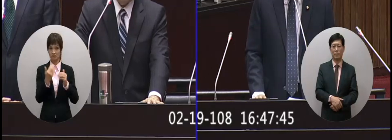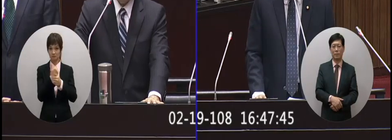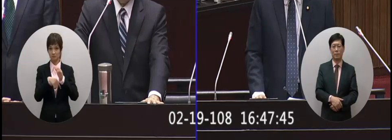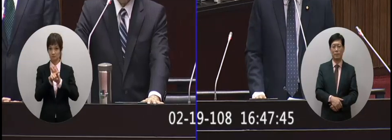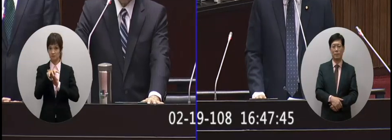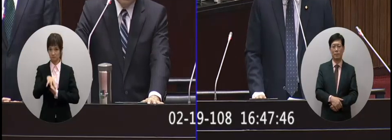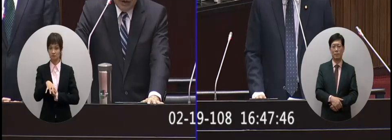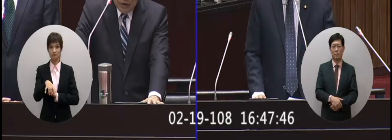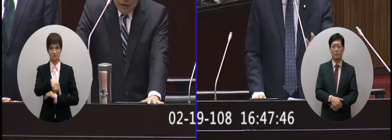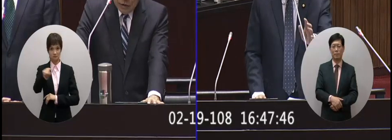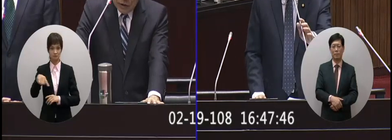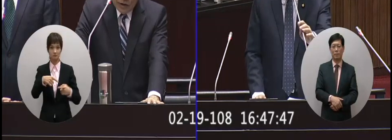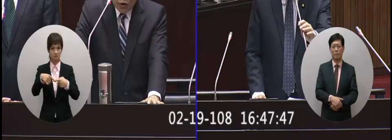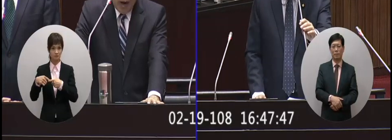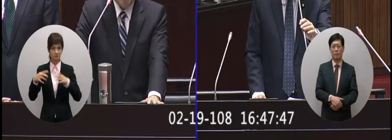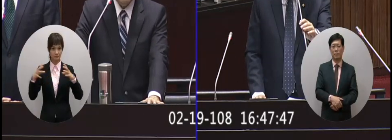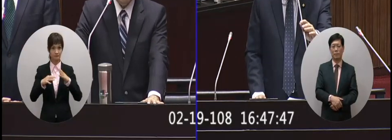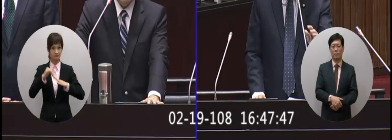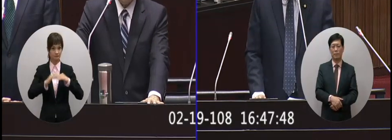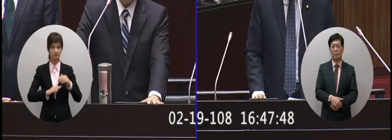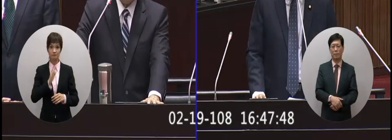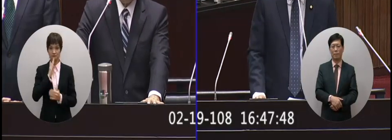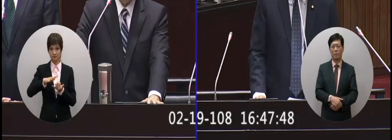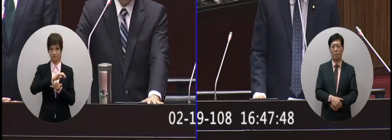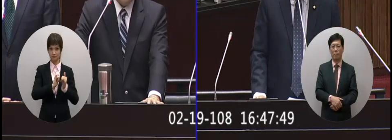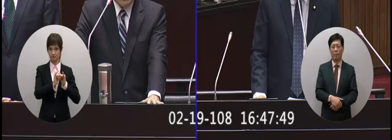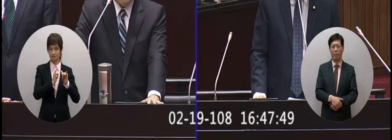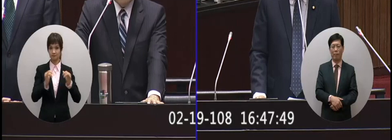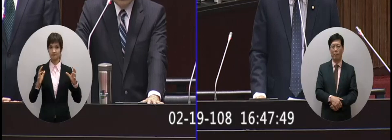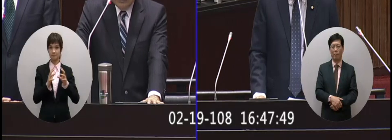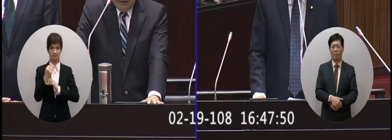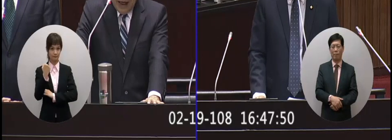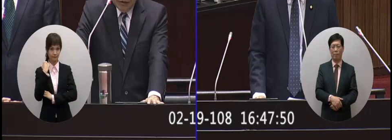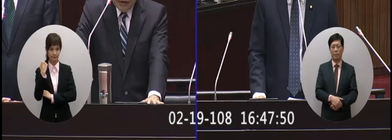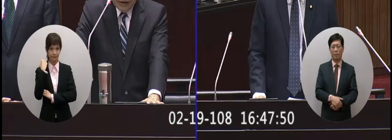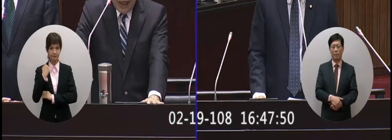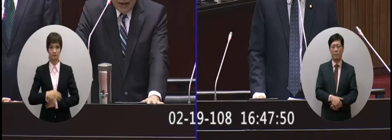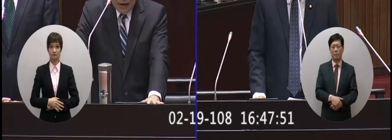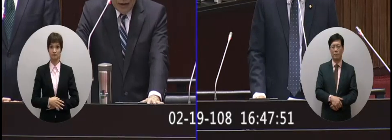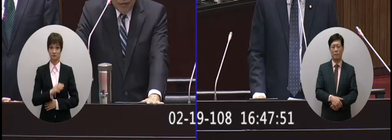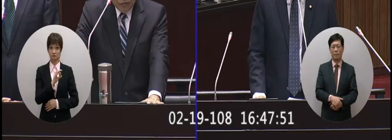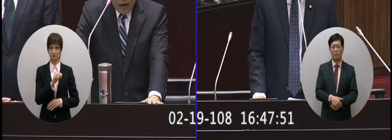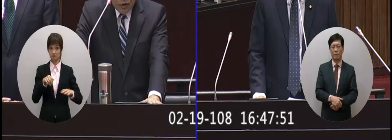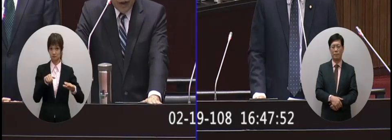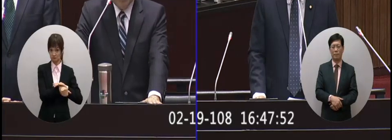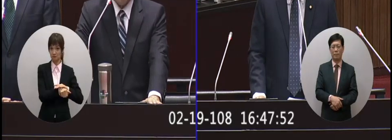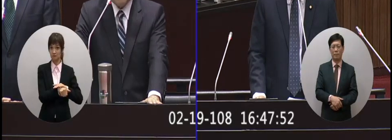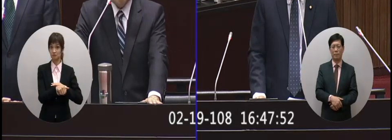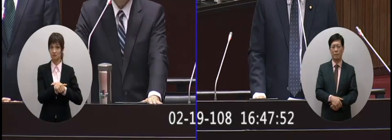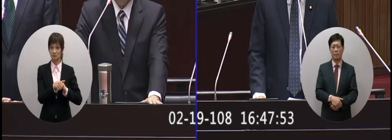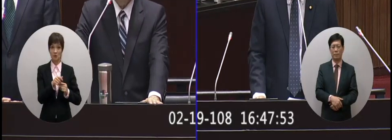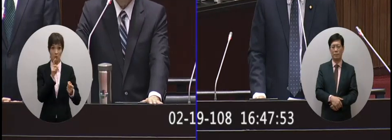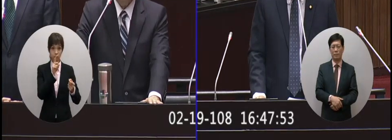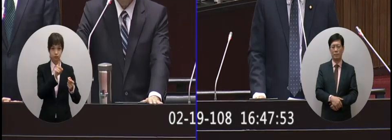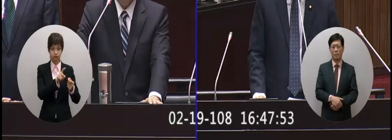拢是必要。所以这是全面的努力啊，来当加入，这是咱一直在努力的目